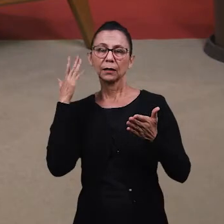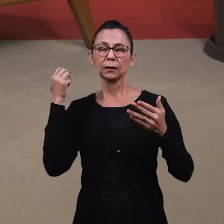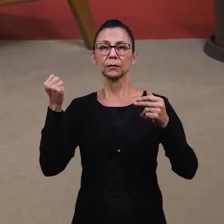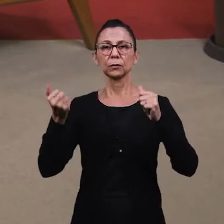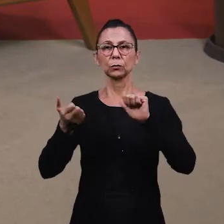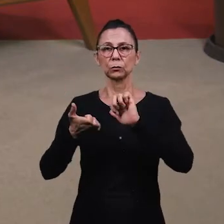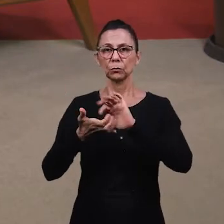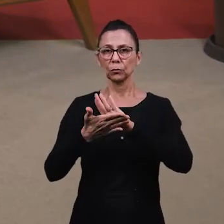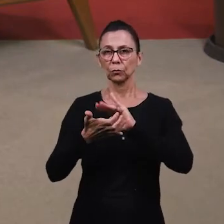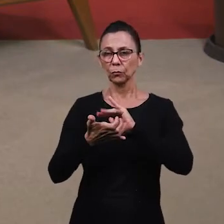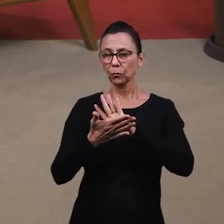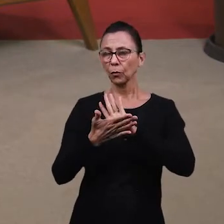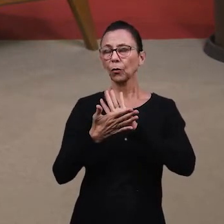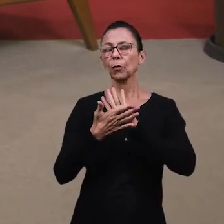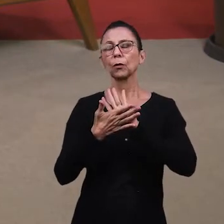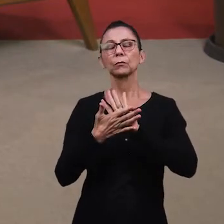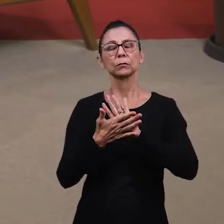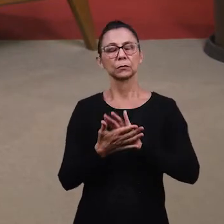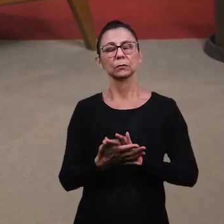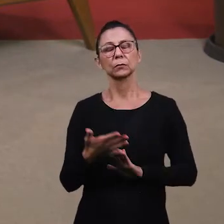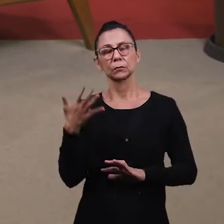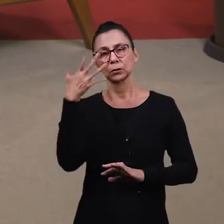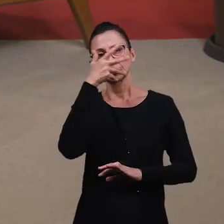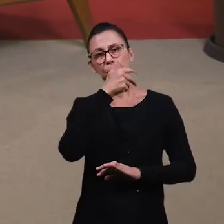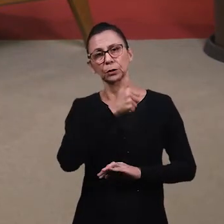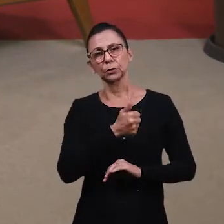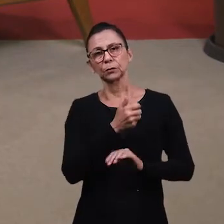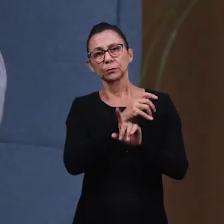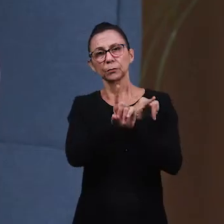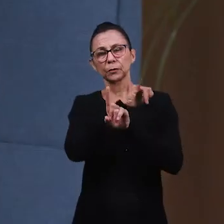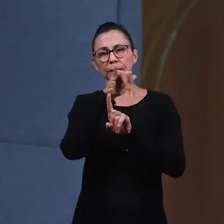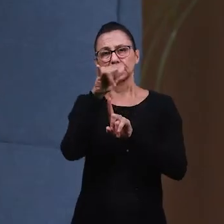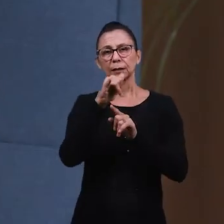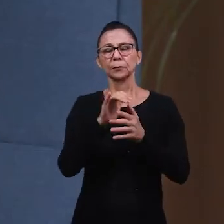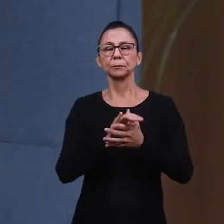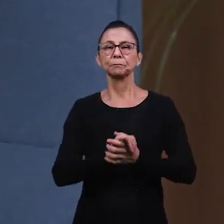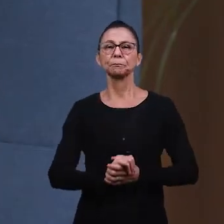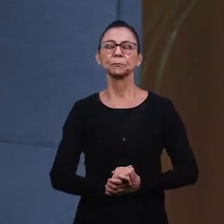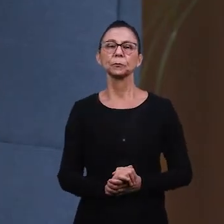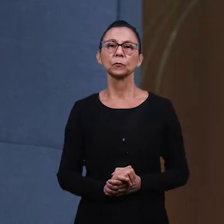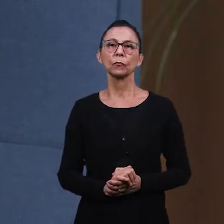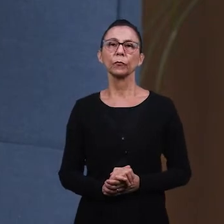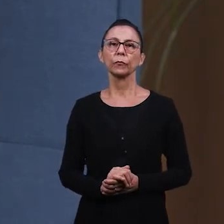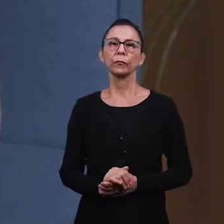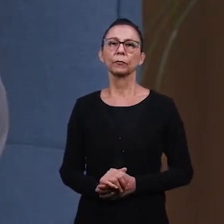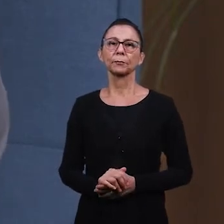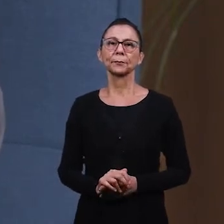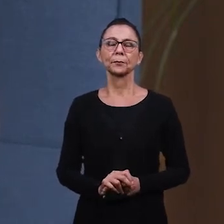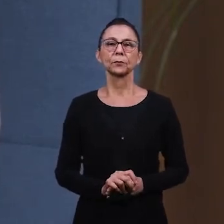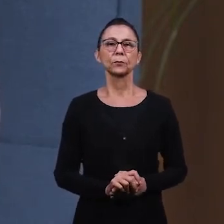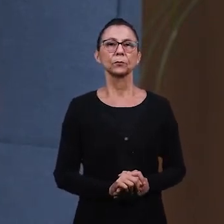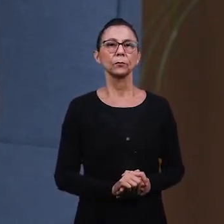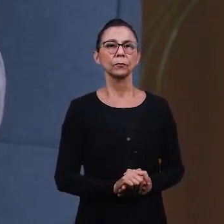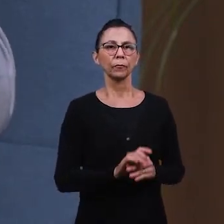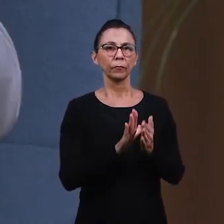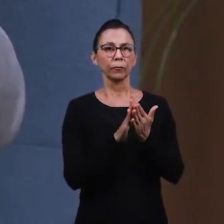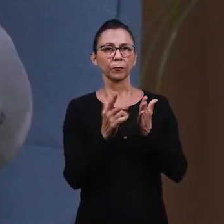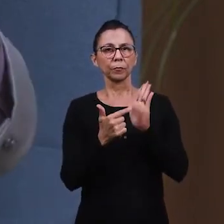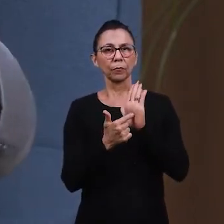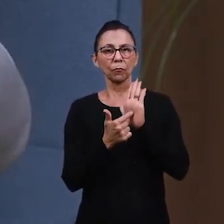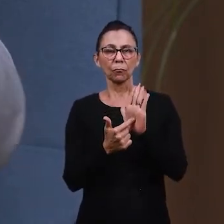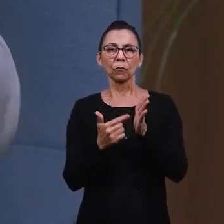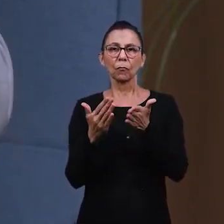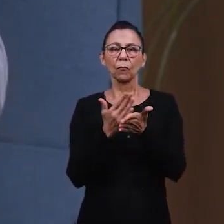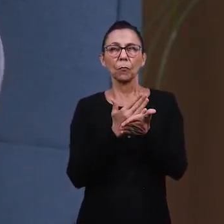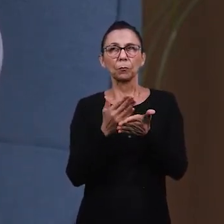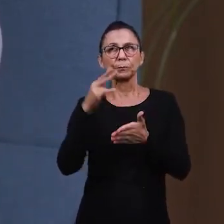Saint-Esprit. Il cherche la sanctification, elle est avec la parole révélée, avec la louange, le culte, exactement. Donc c'est très beau l'aspect